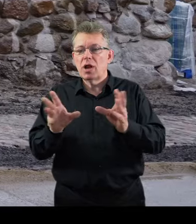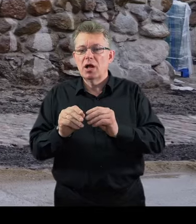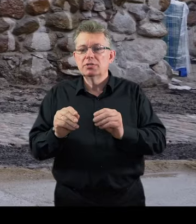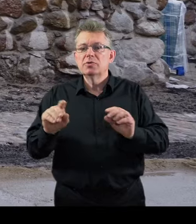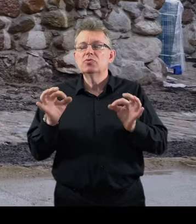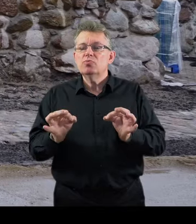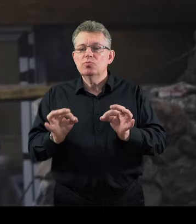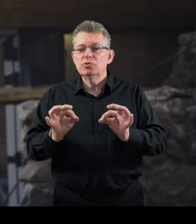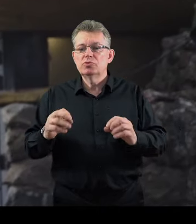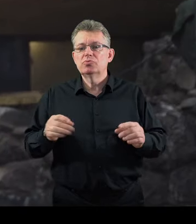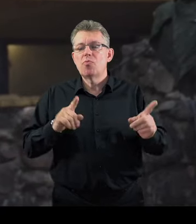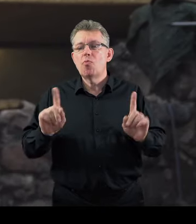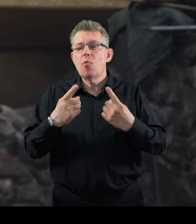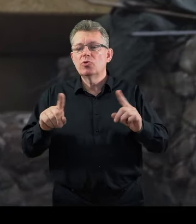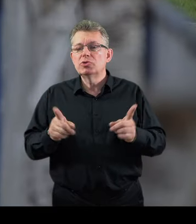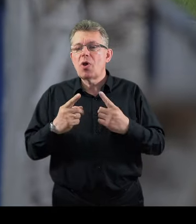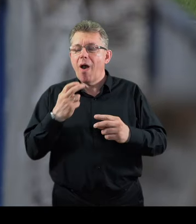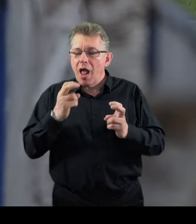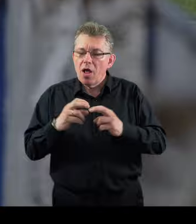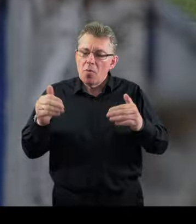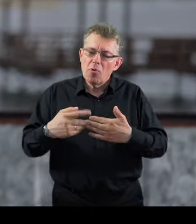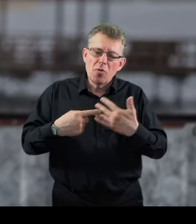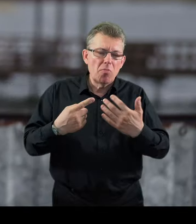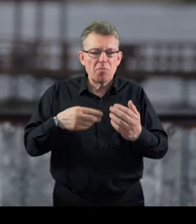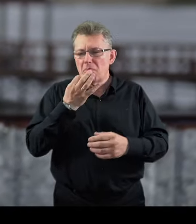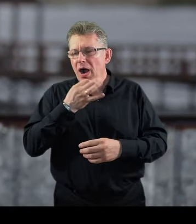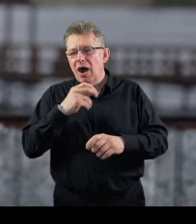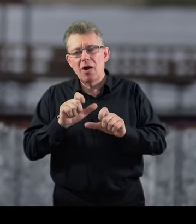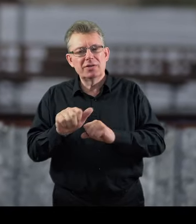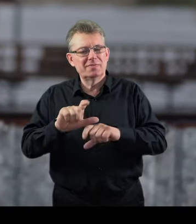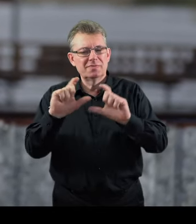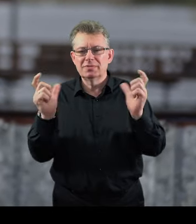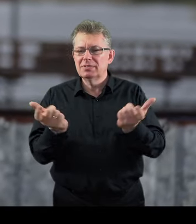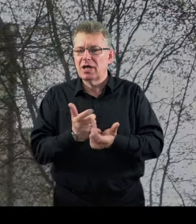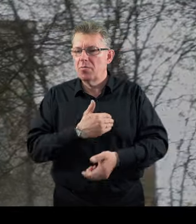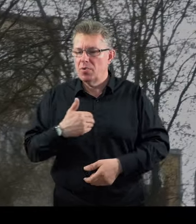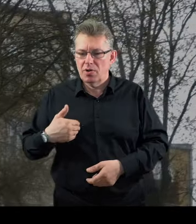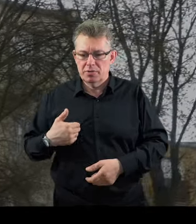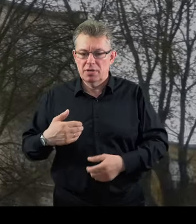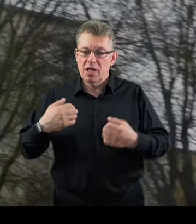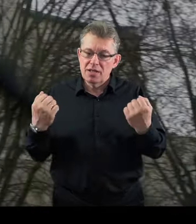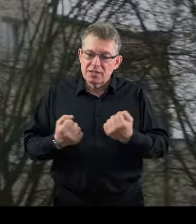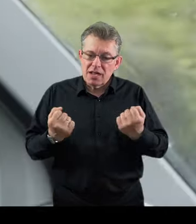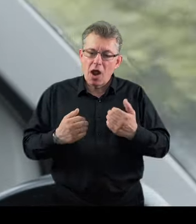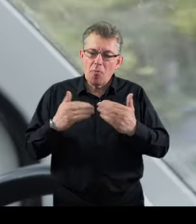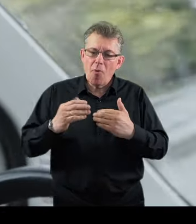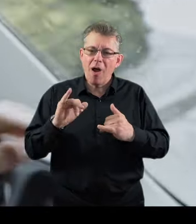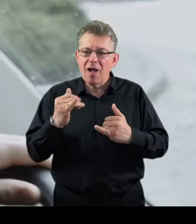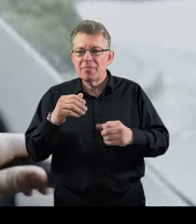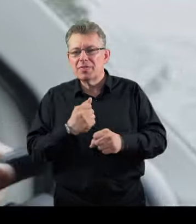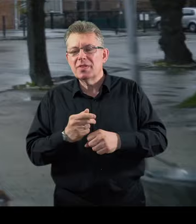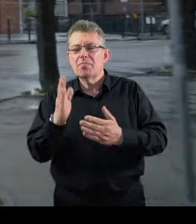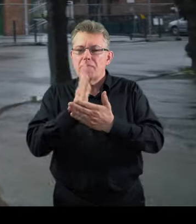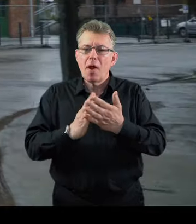muzyką współczesną elektroniczną, możemy, że tak powiem, wyliczyć na palcu jednej ręki w całej Polsce. Staramy się zbudować taką jakby